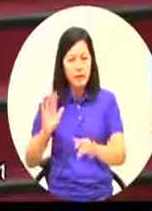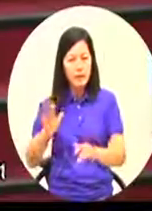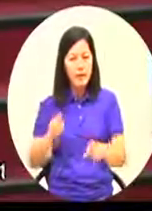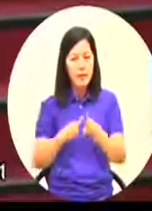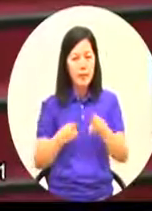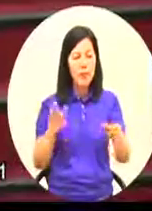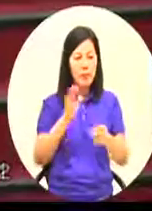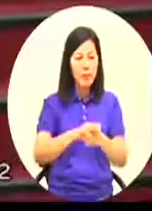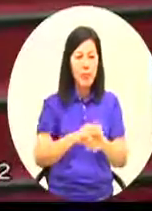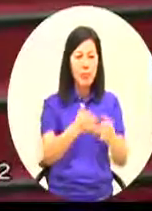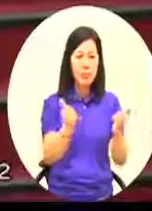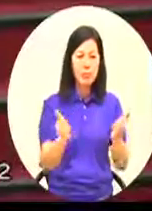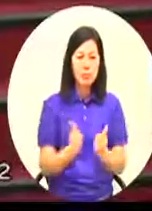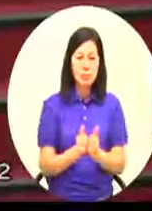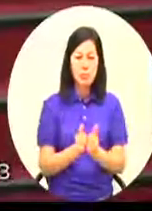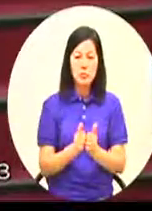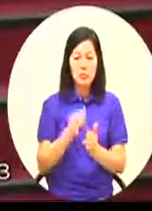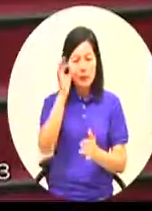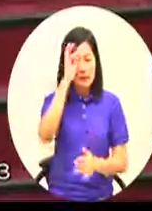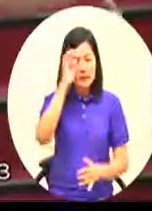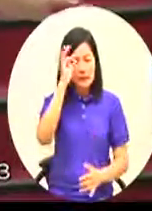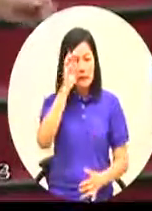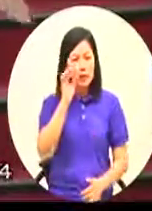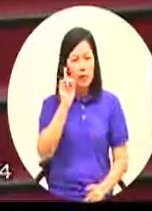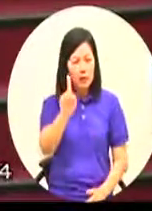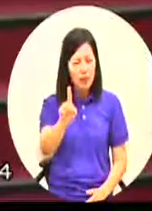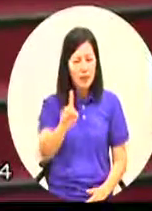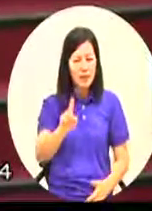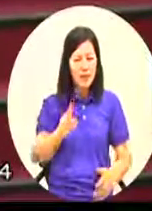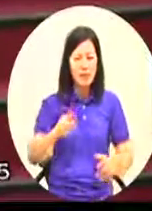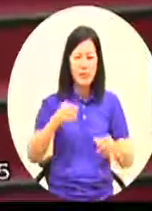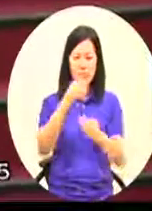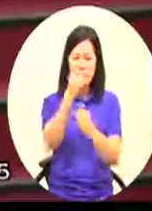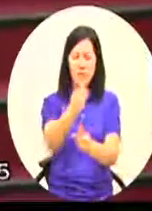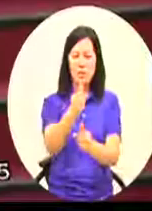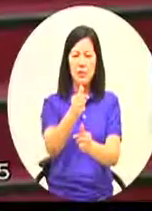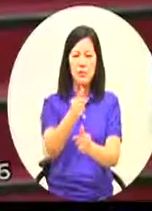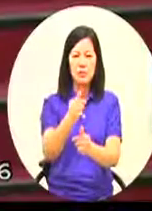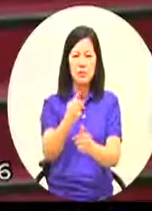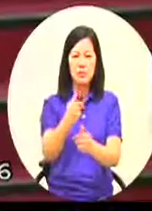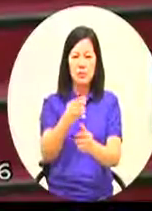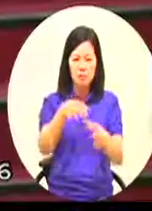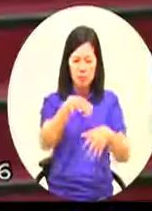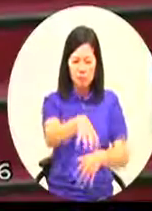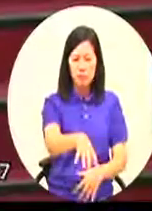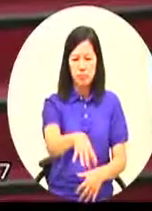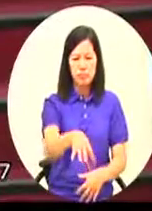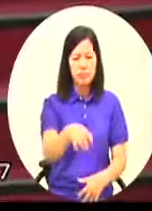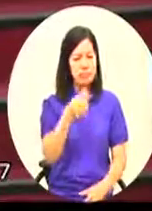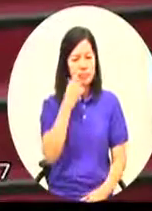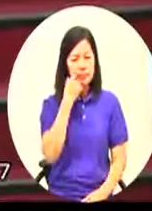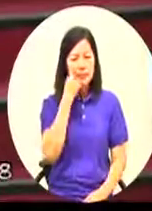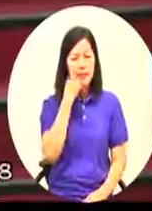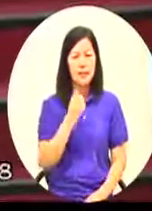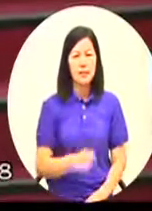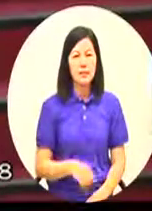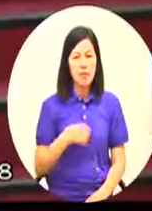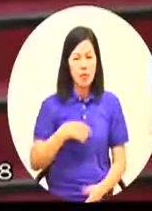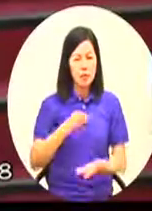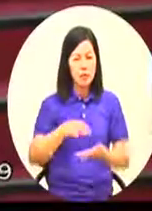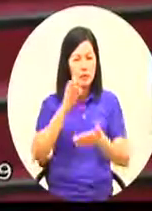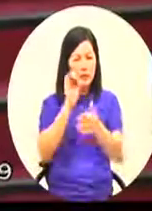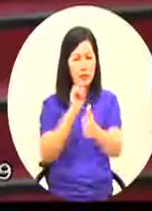呢要找一个很完整的部落好像不好找了，所以我的建议是